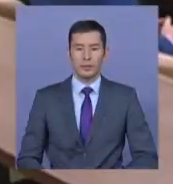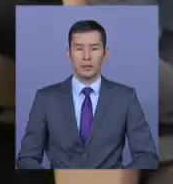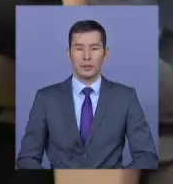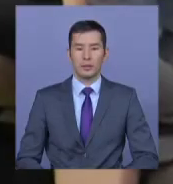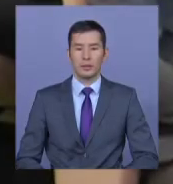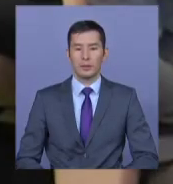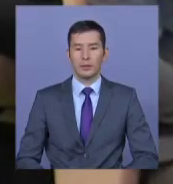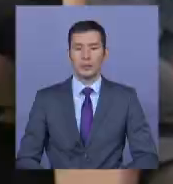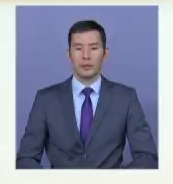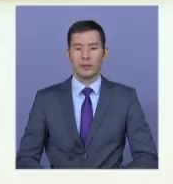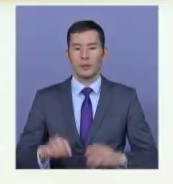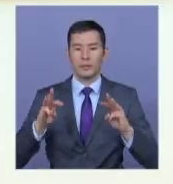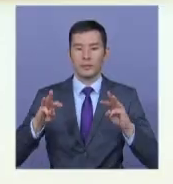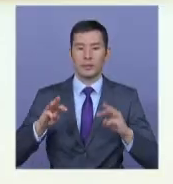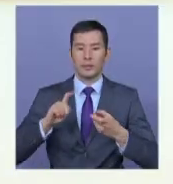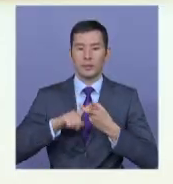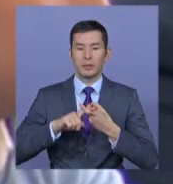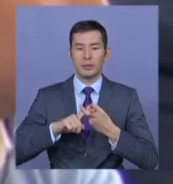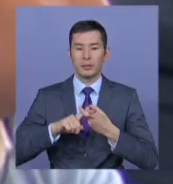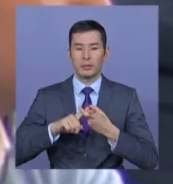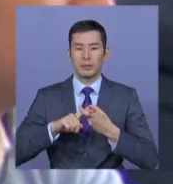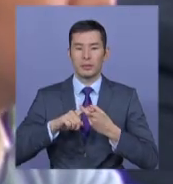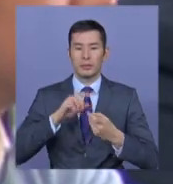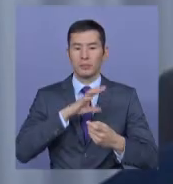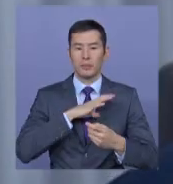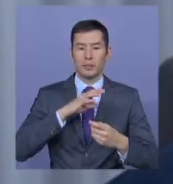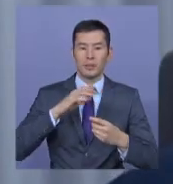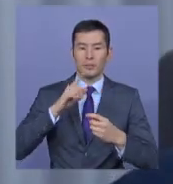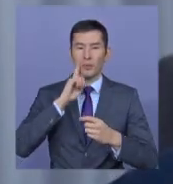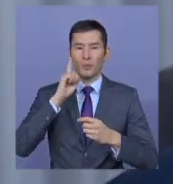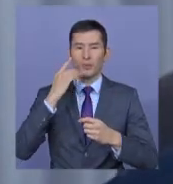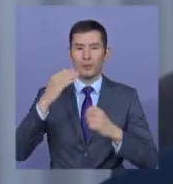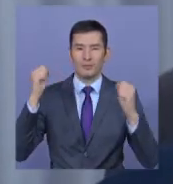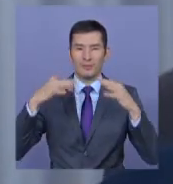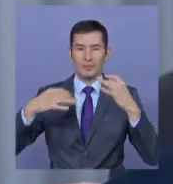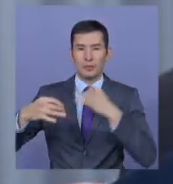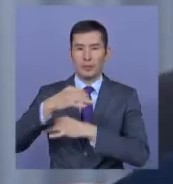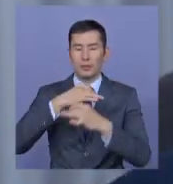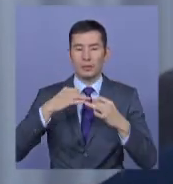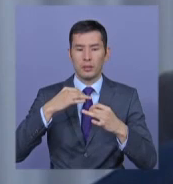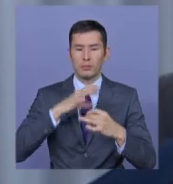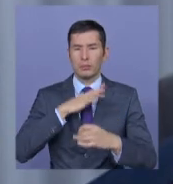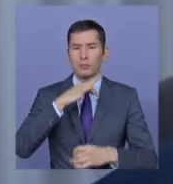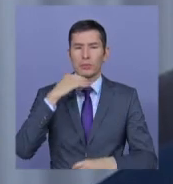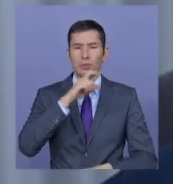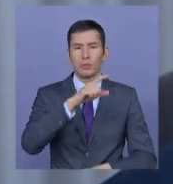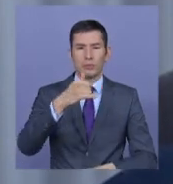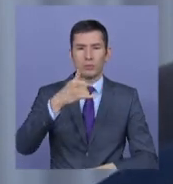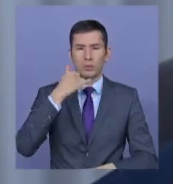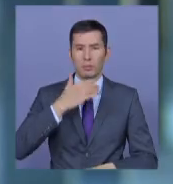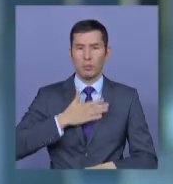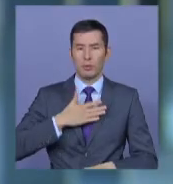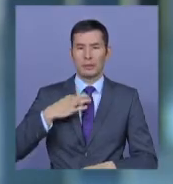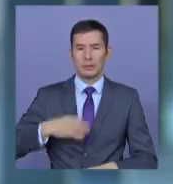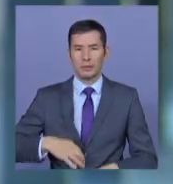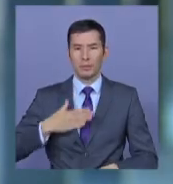Президенттік жастар кадрлық резервіне іріктеу қаншалықты мөлдір әрі объективті өтіп жатыр. Мне самой даже многие люди звонили. Вот там менің балам, менің қызым.